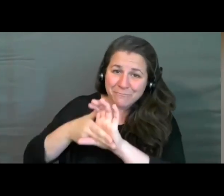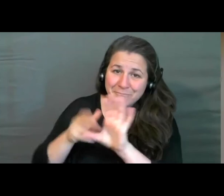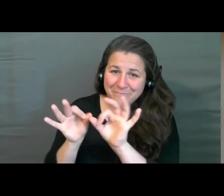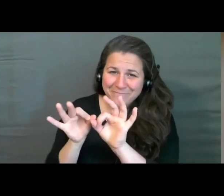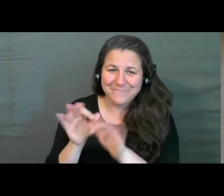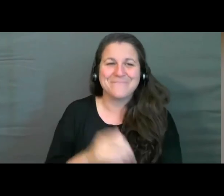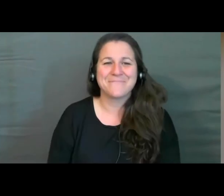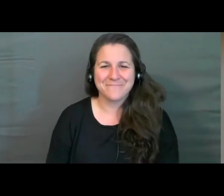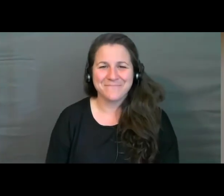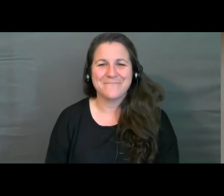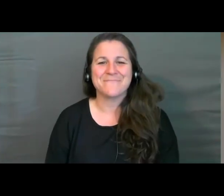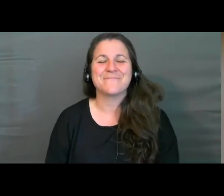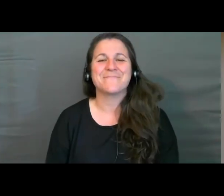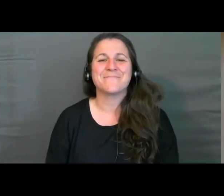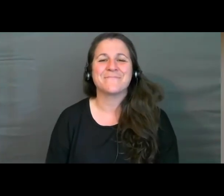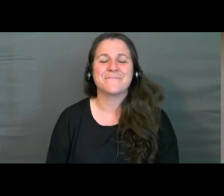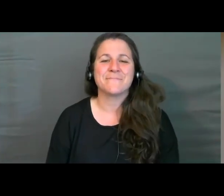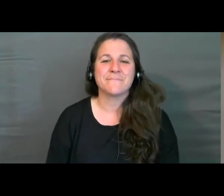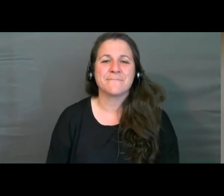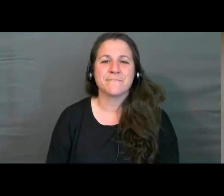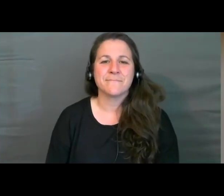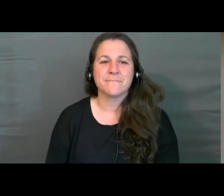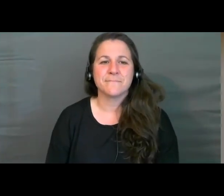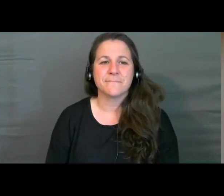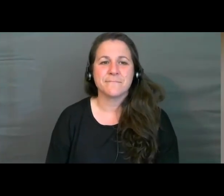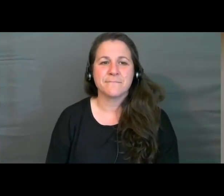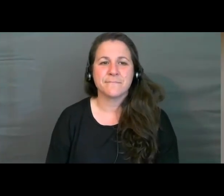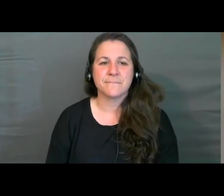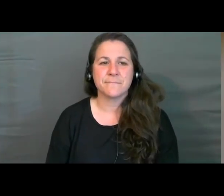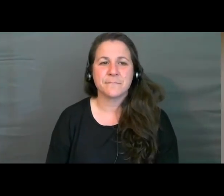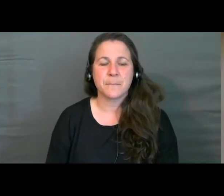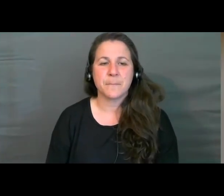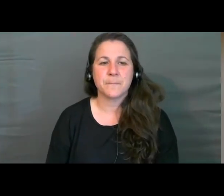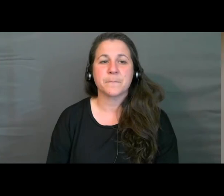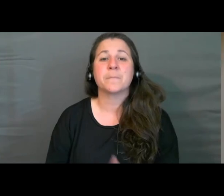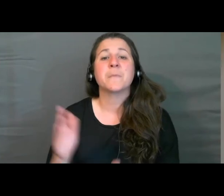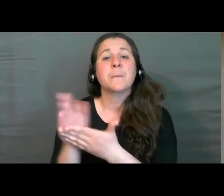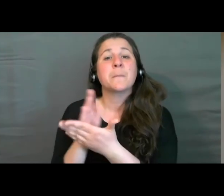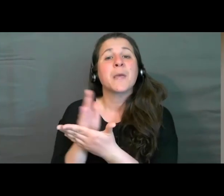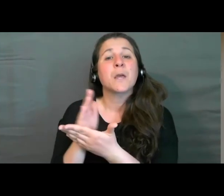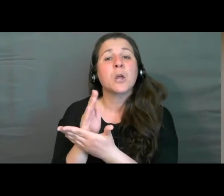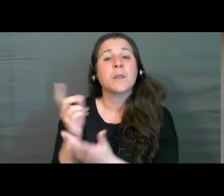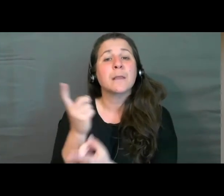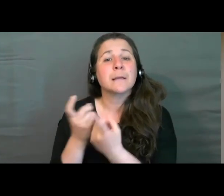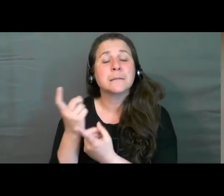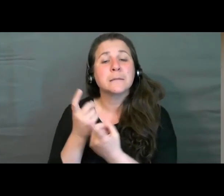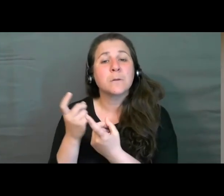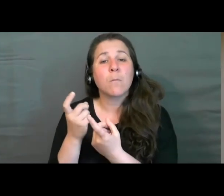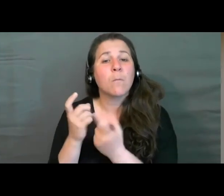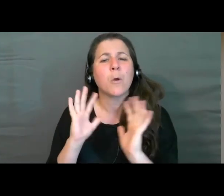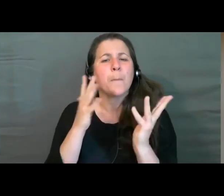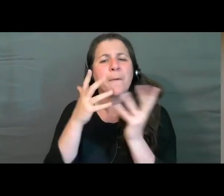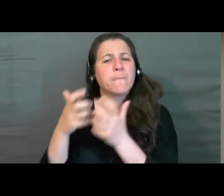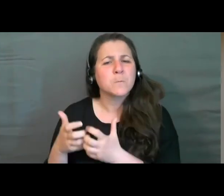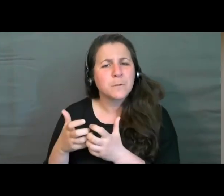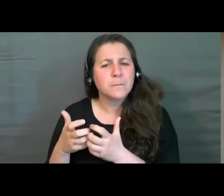vous, mesdames et messieurs les interprètes. Et pour la période de questions, nous fonctionnerons